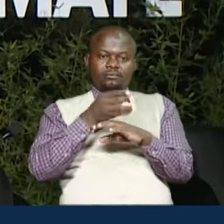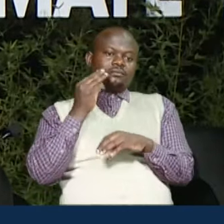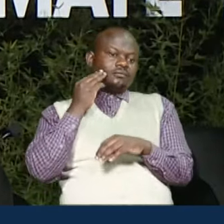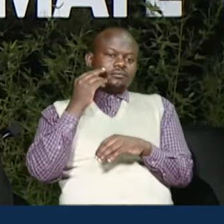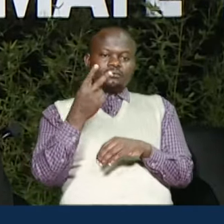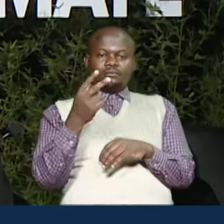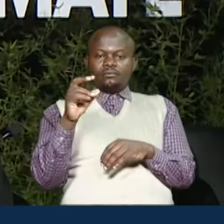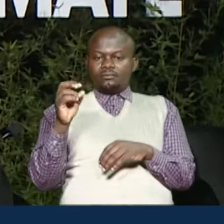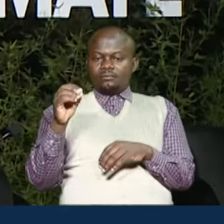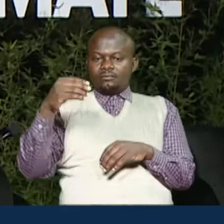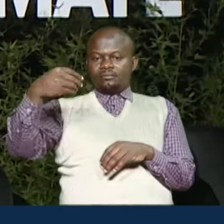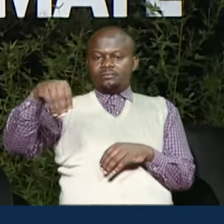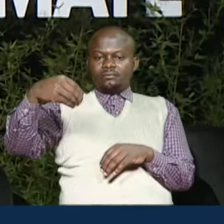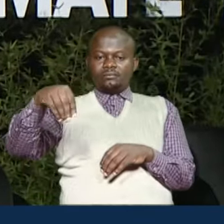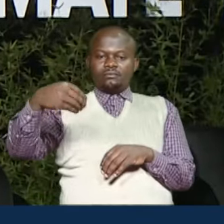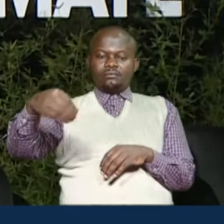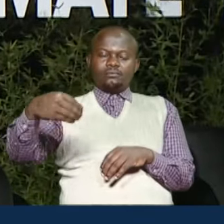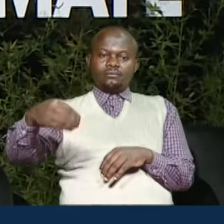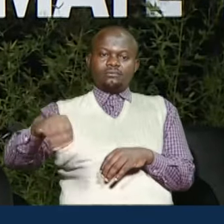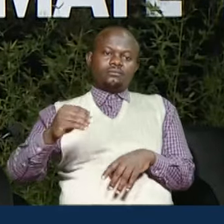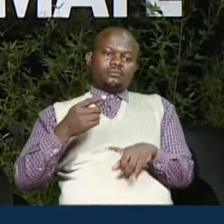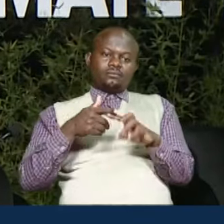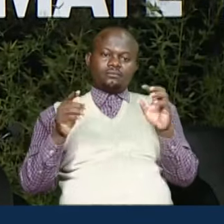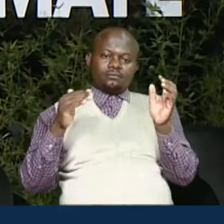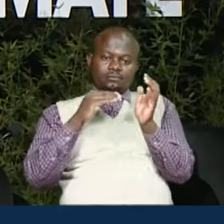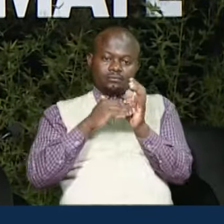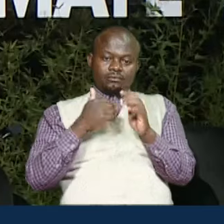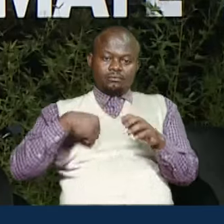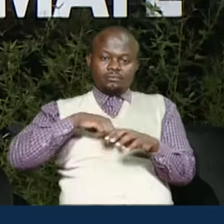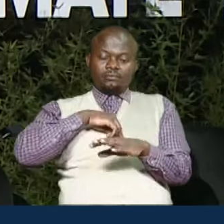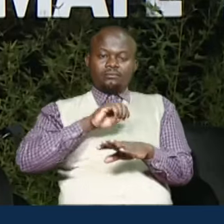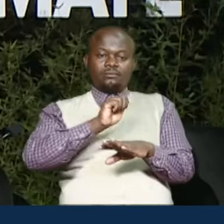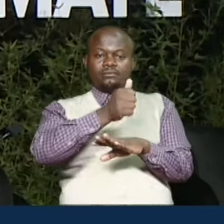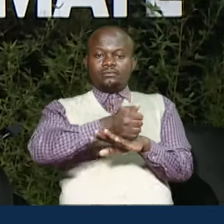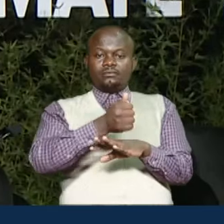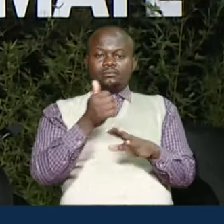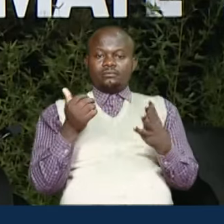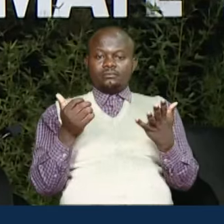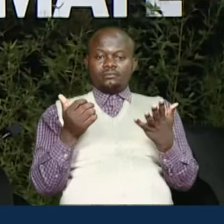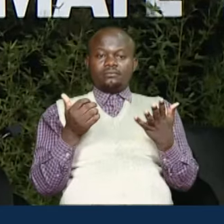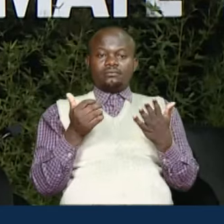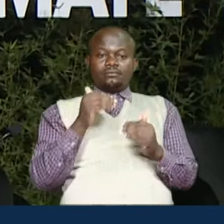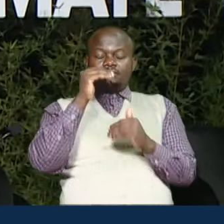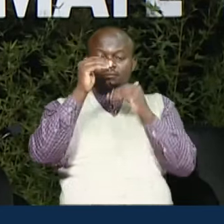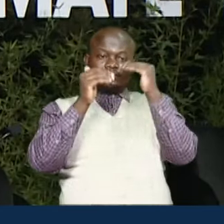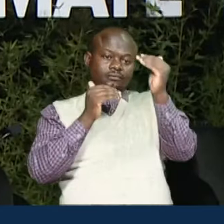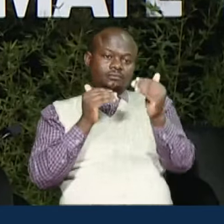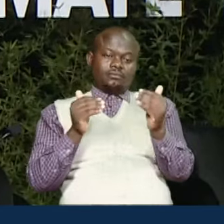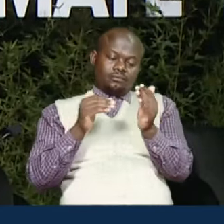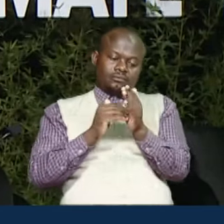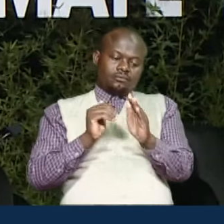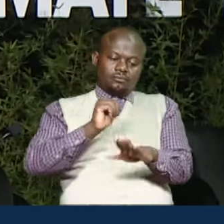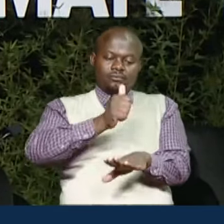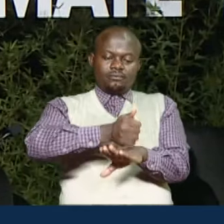200 z'amadolari. Kuba twarashyizeho inzego,